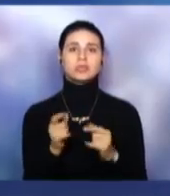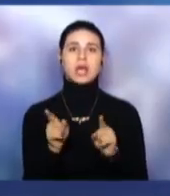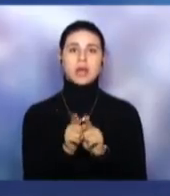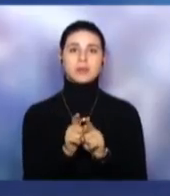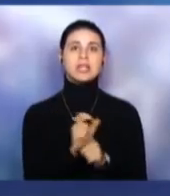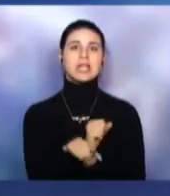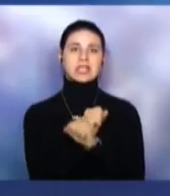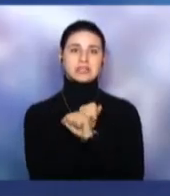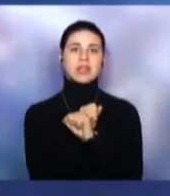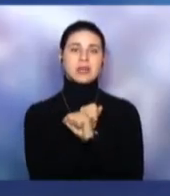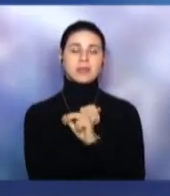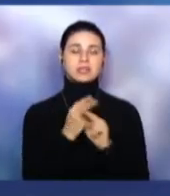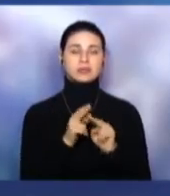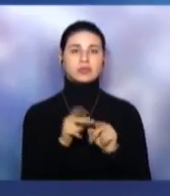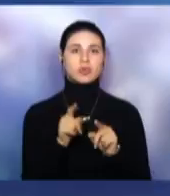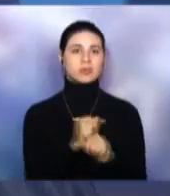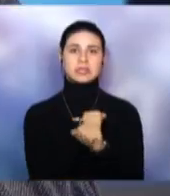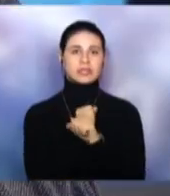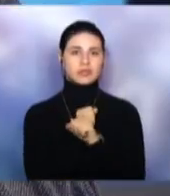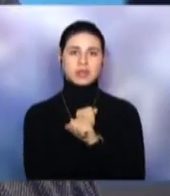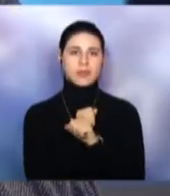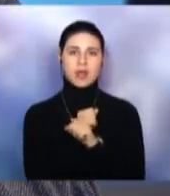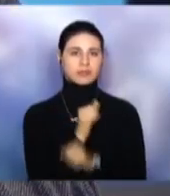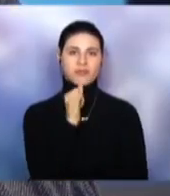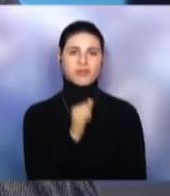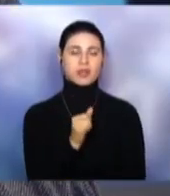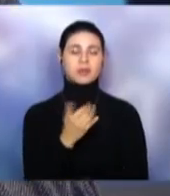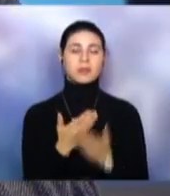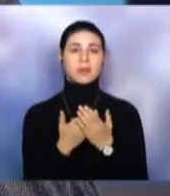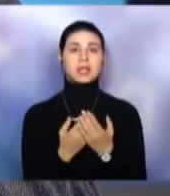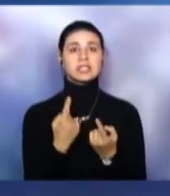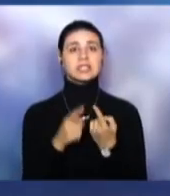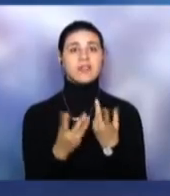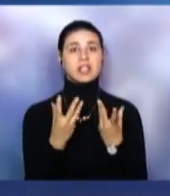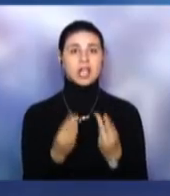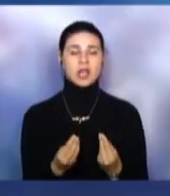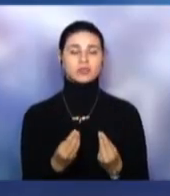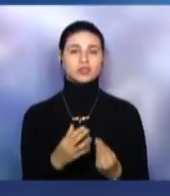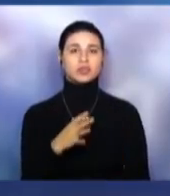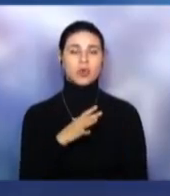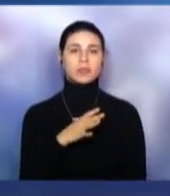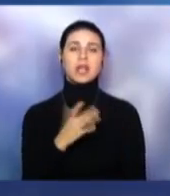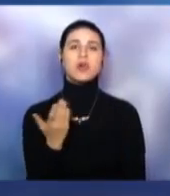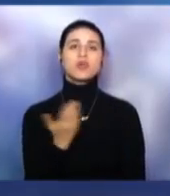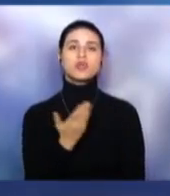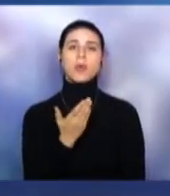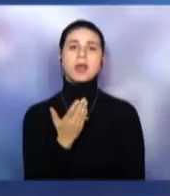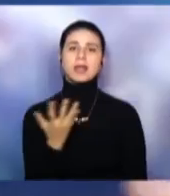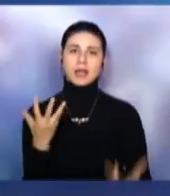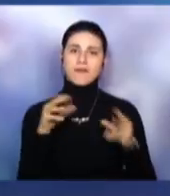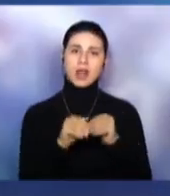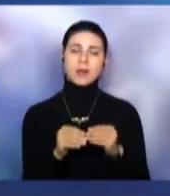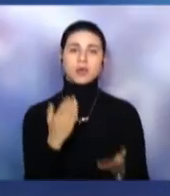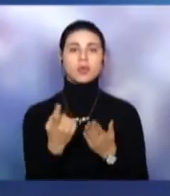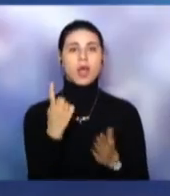წოდებულ დასვენებას, იმიტომ რომ ამას დასვენებას ვერ უწოდებთ, ვიდრე თქვა სხვა დღეებში დაუთმობდა. რომელი ფაქტორი მუშაობს, თუ ყველაფერი ერთად